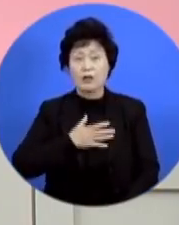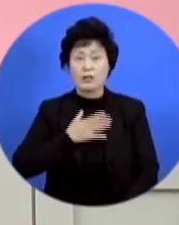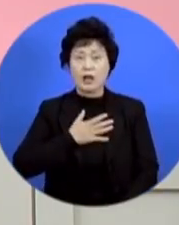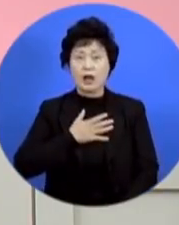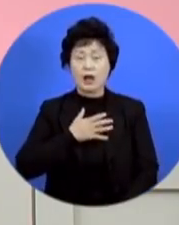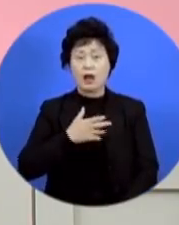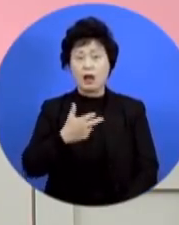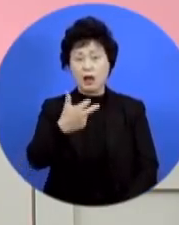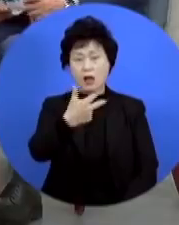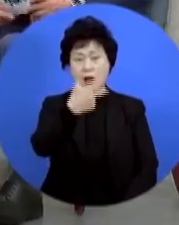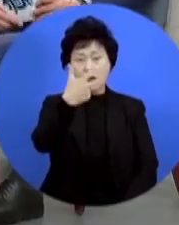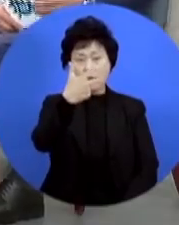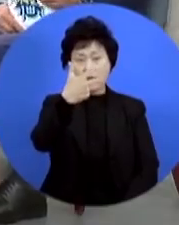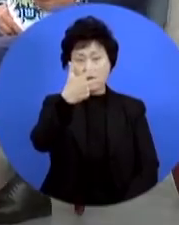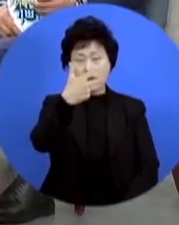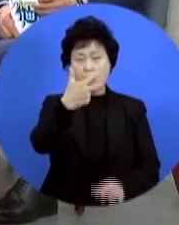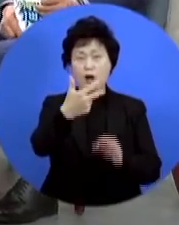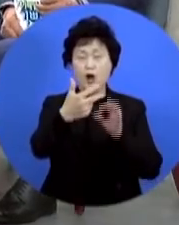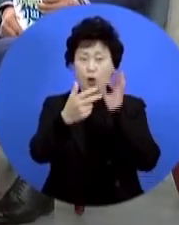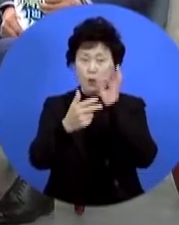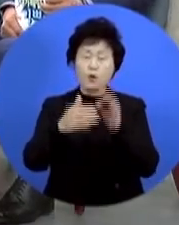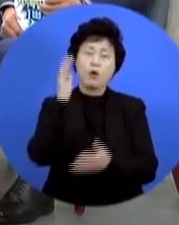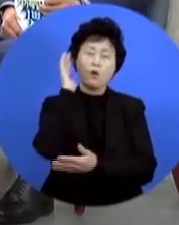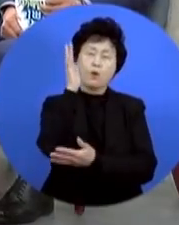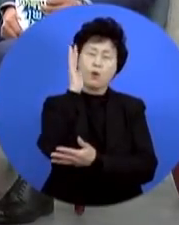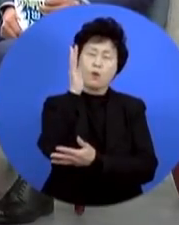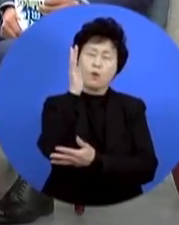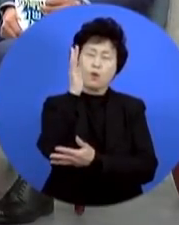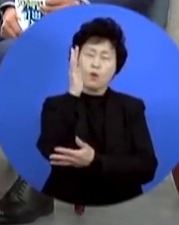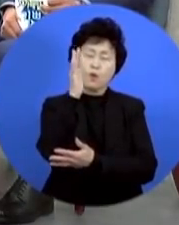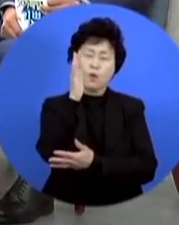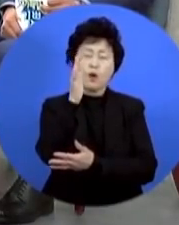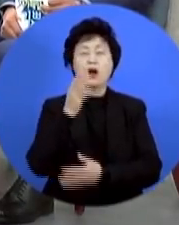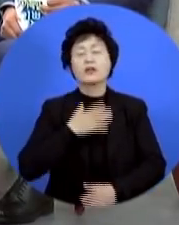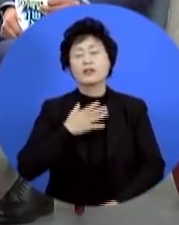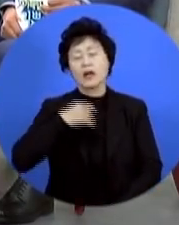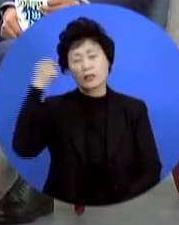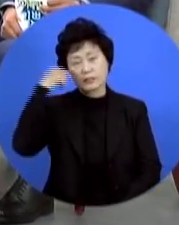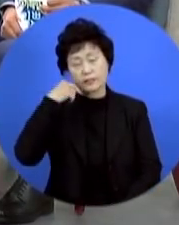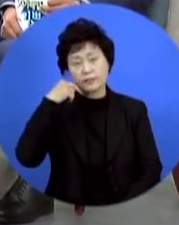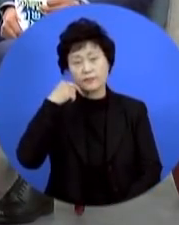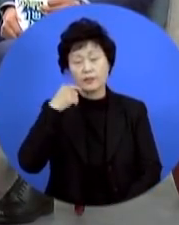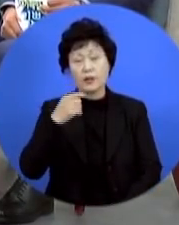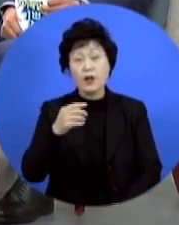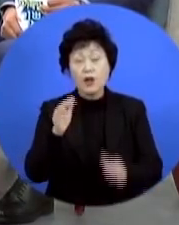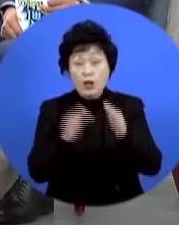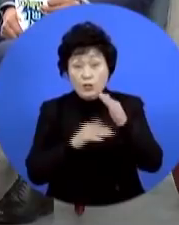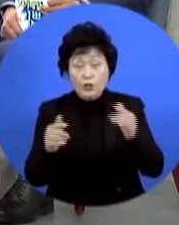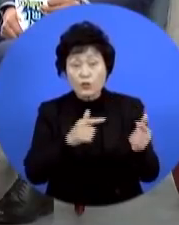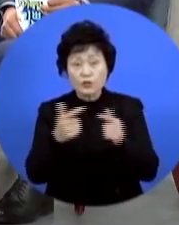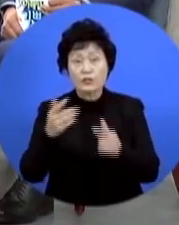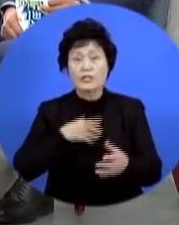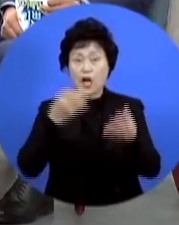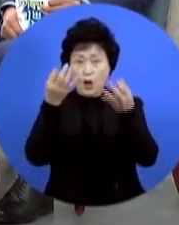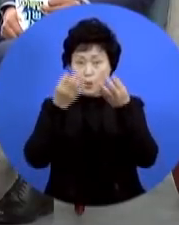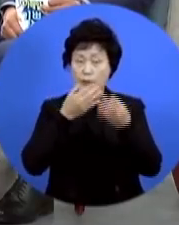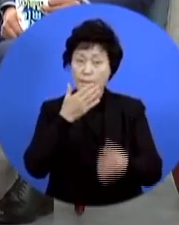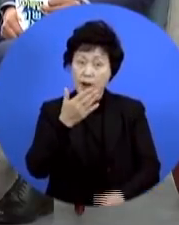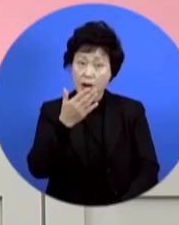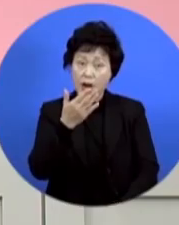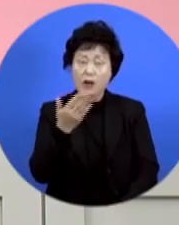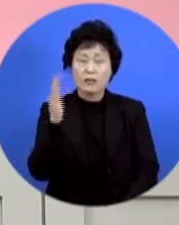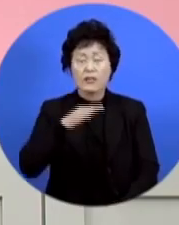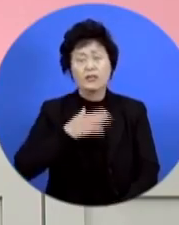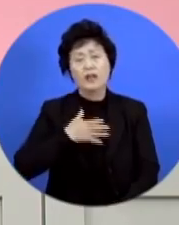기분이에요. 성도들이 잘 계시냐고 오겐키 데스카. 성도들은 저를 보고 있는데 저는 못 보니까